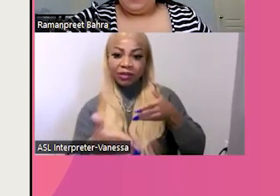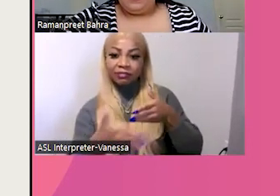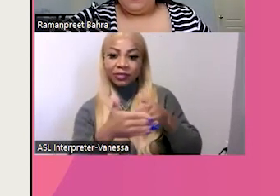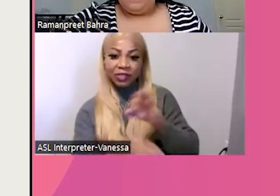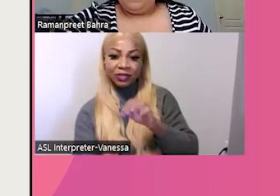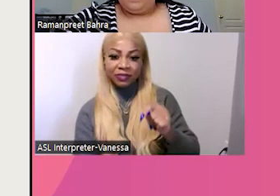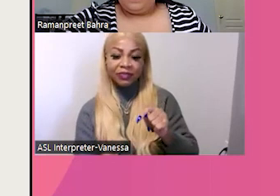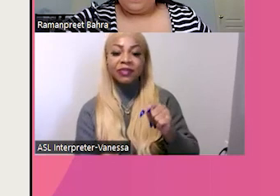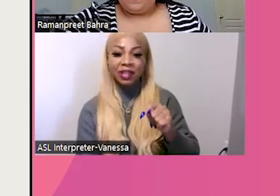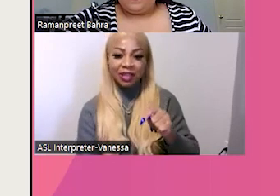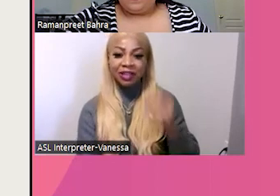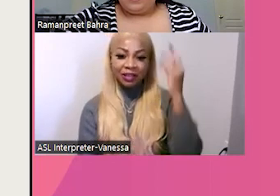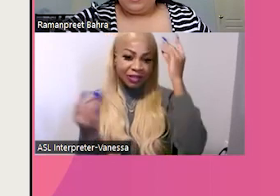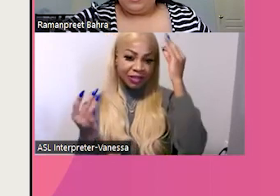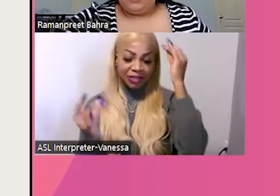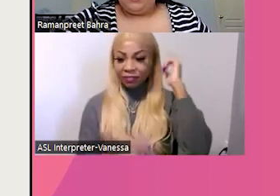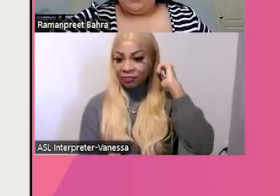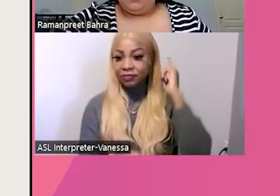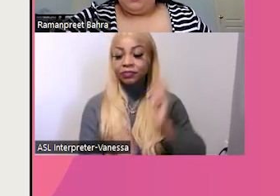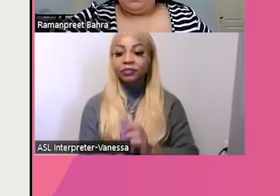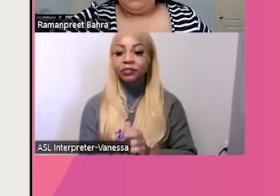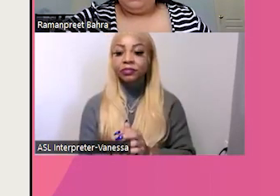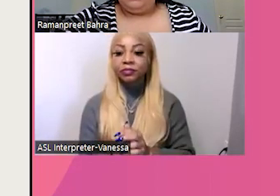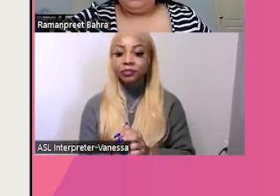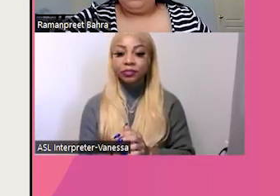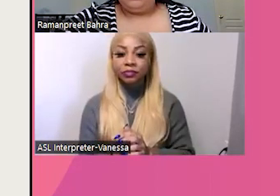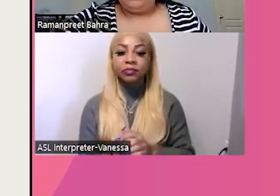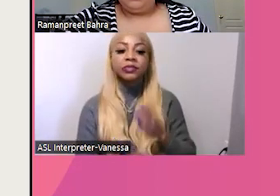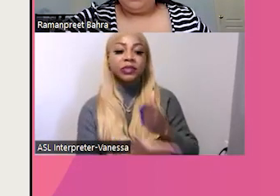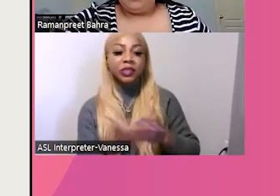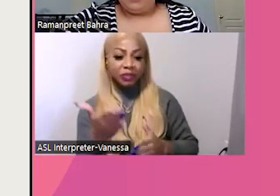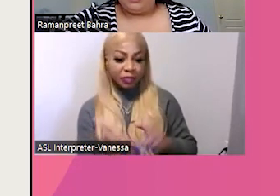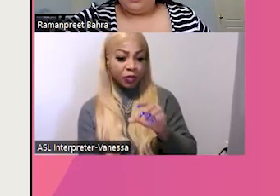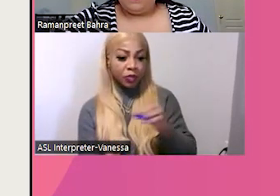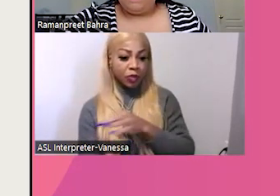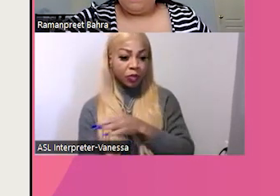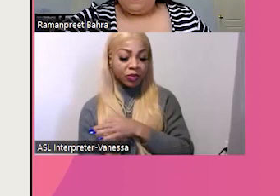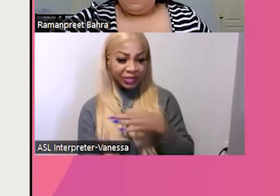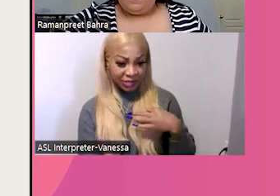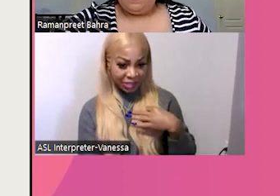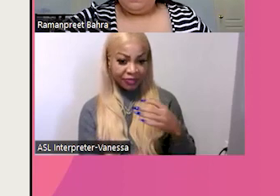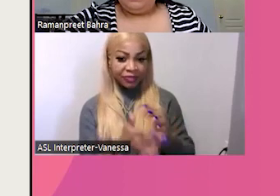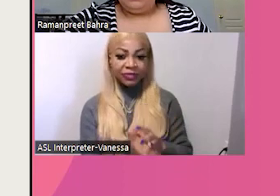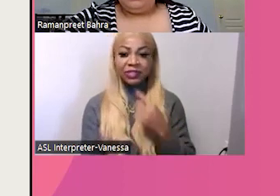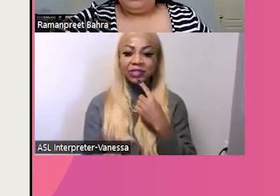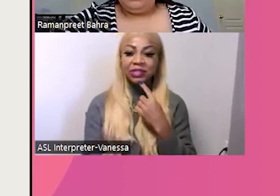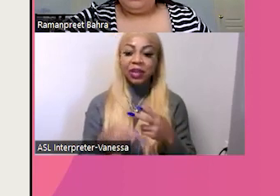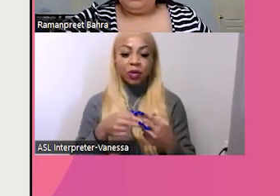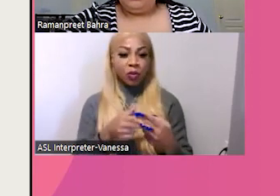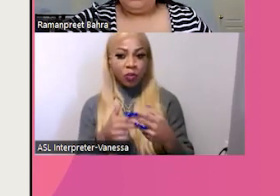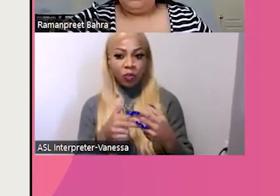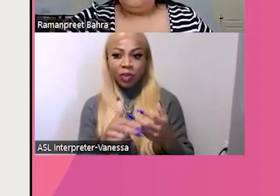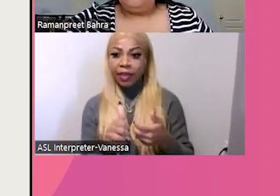stigmatisation du poids et du biais anticorpulence, et je vais en parler tantôt. Comme Ellis Ordway, nos collègues nous le disent, Tomiyama,